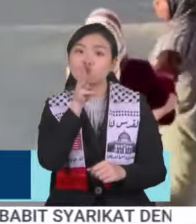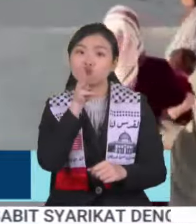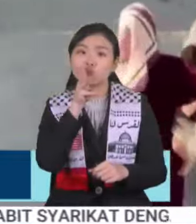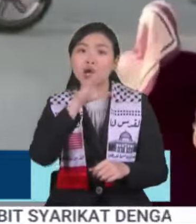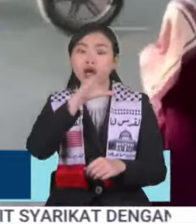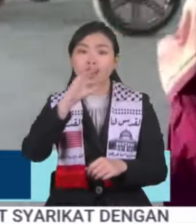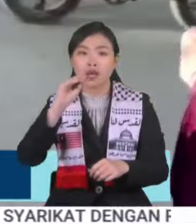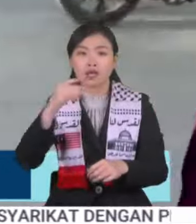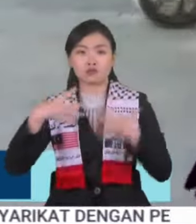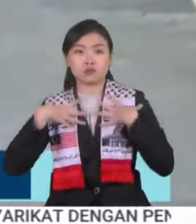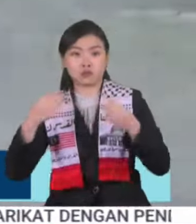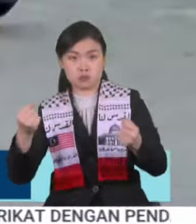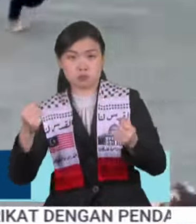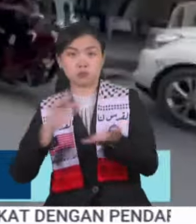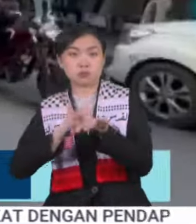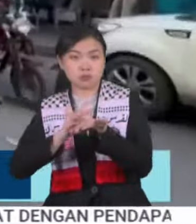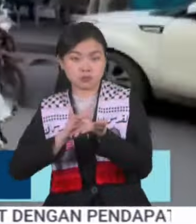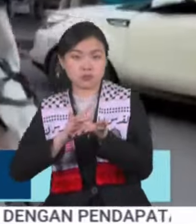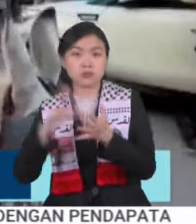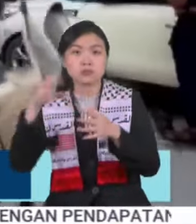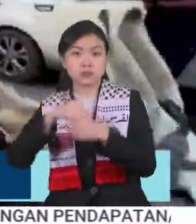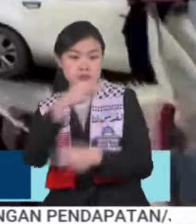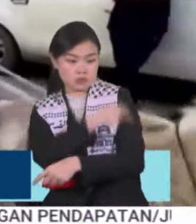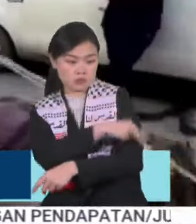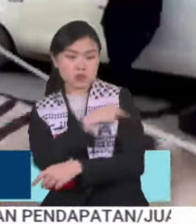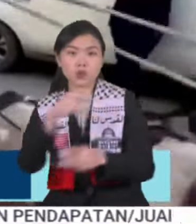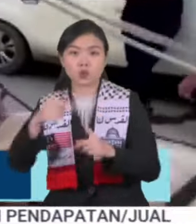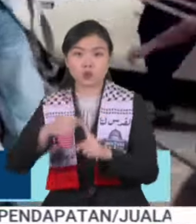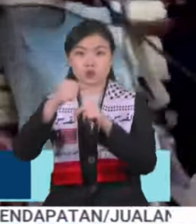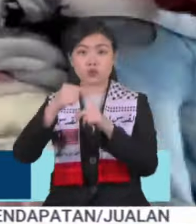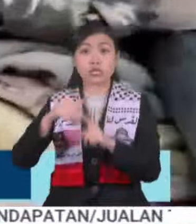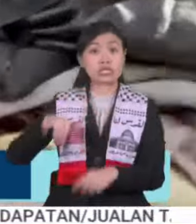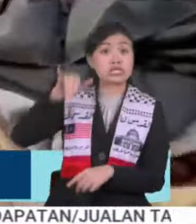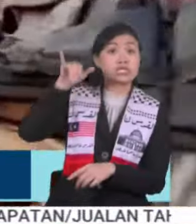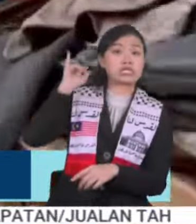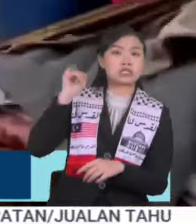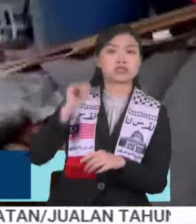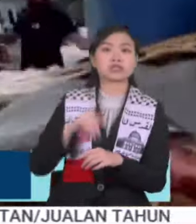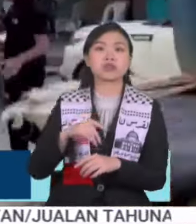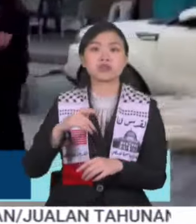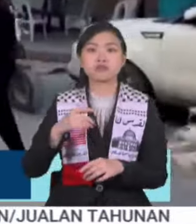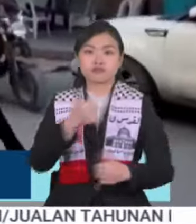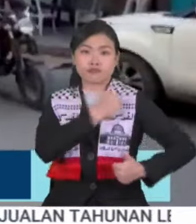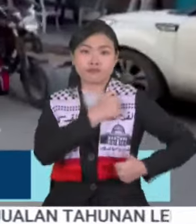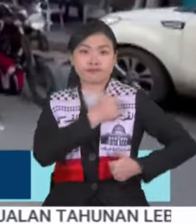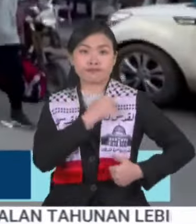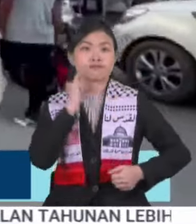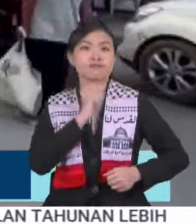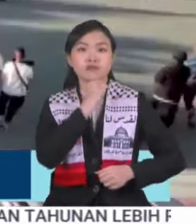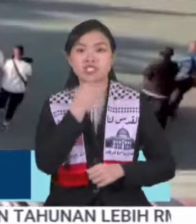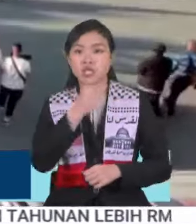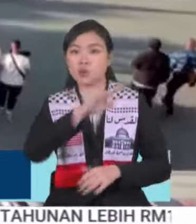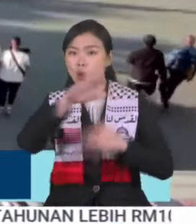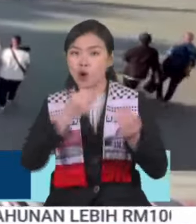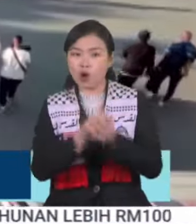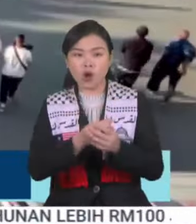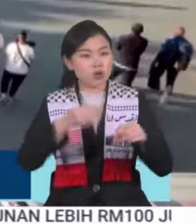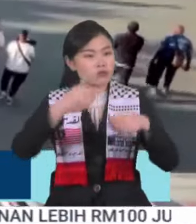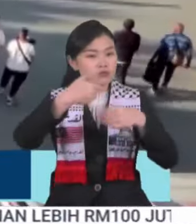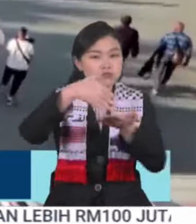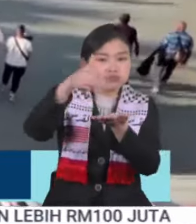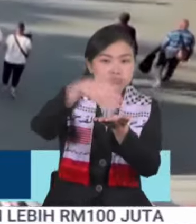perubatan termasuk Hospital Utama Al-Aqsa. Kemarin, tentera Israel mengarahkan orang ramai mengosongkan serta-merta